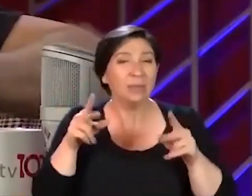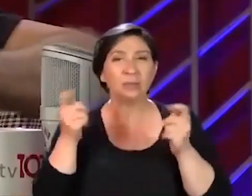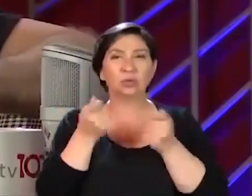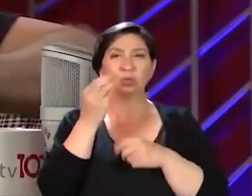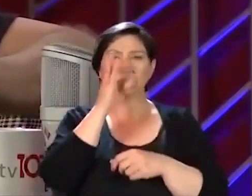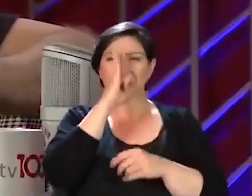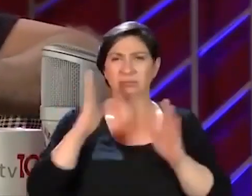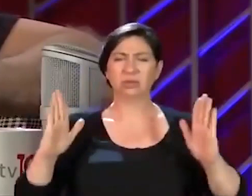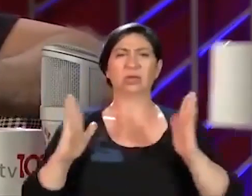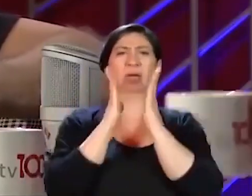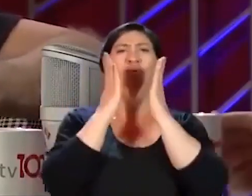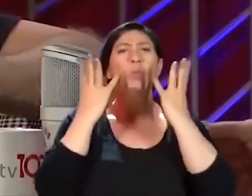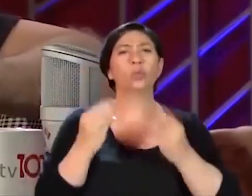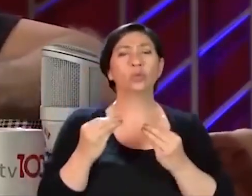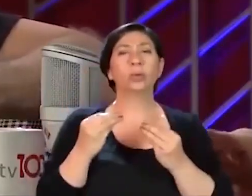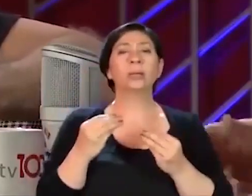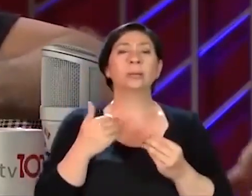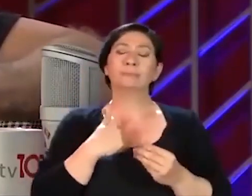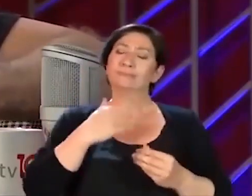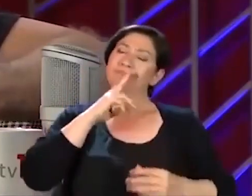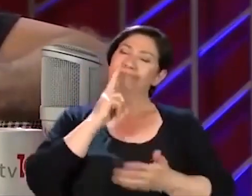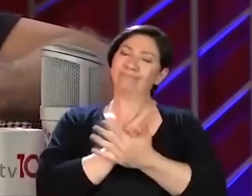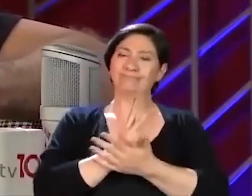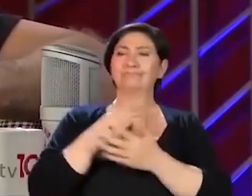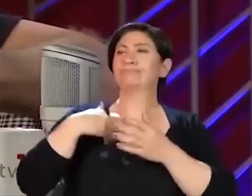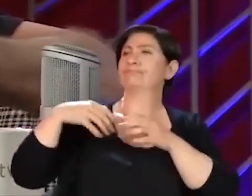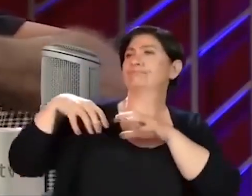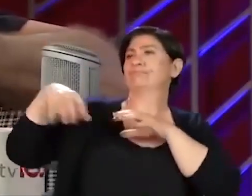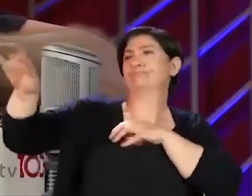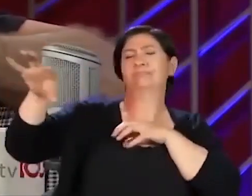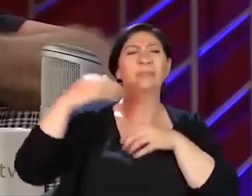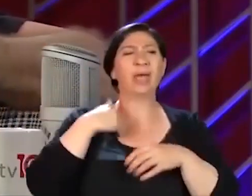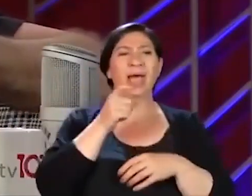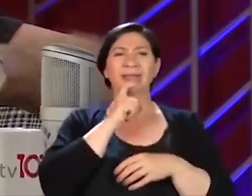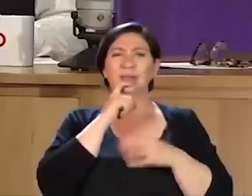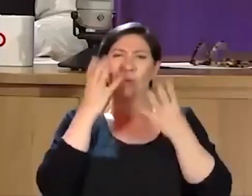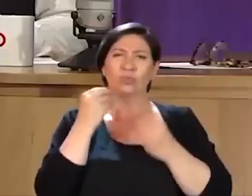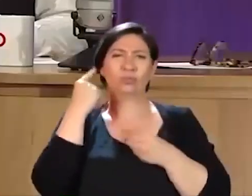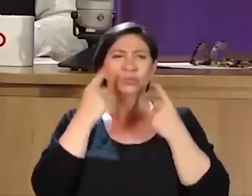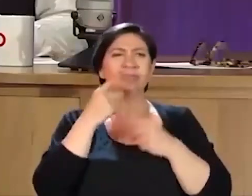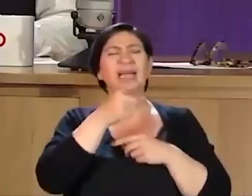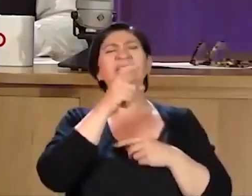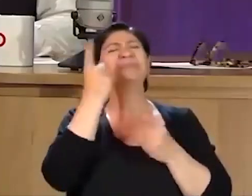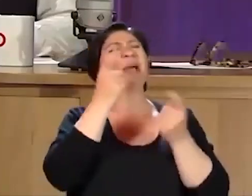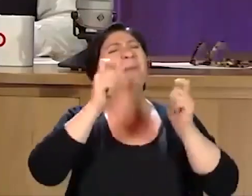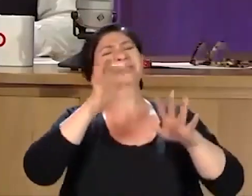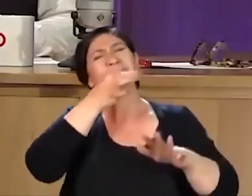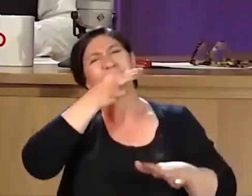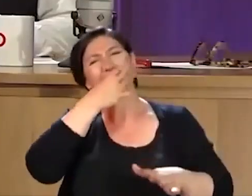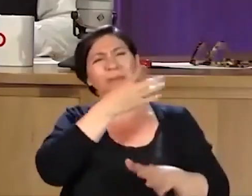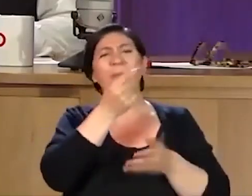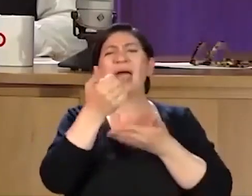çok ciddi karşı karşıya geliyorduk ve bu noktalarda benim hatalı olduğunu düşünüyordu Ve sen hiçbir şey yapamazsın